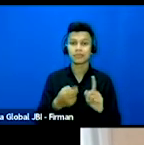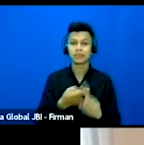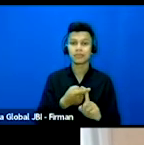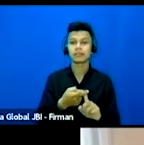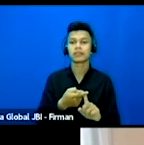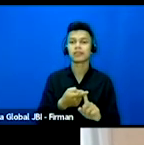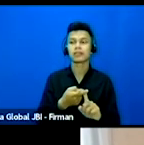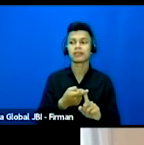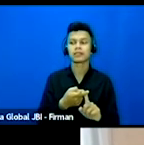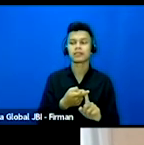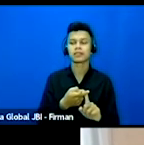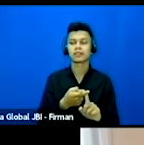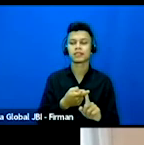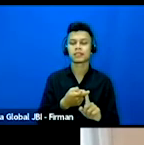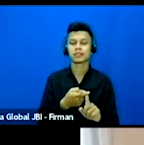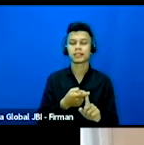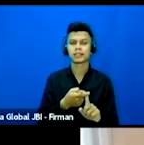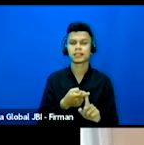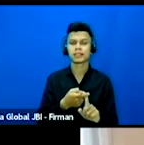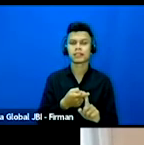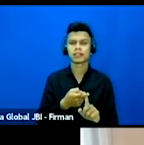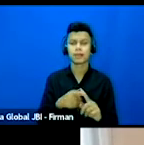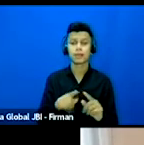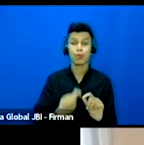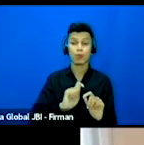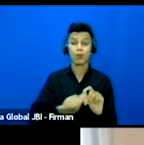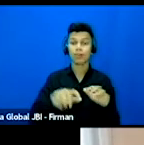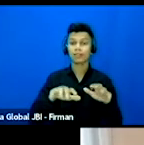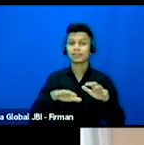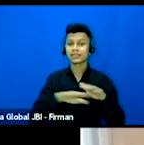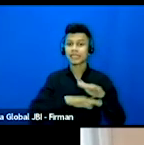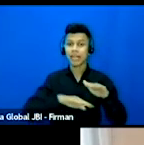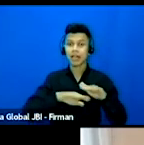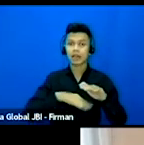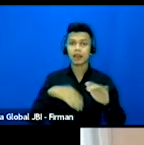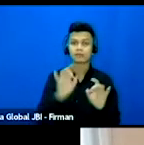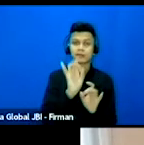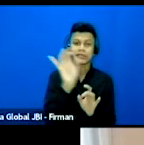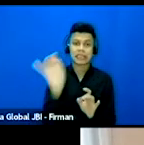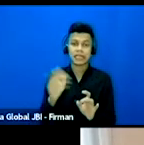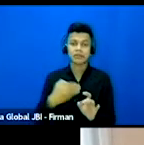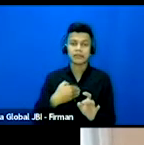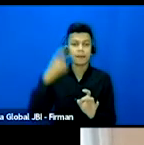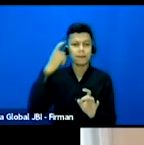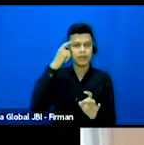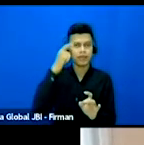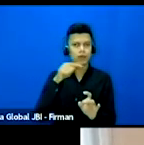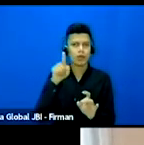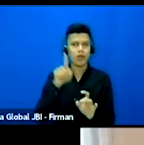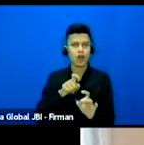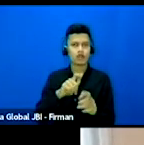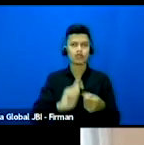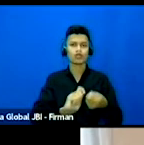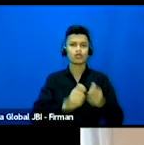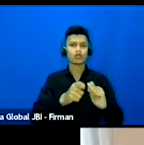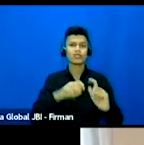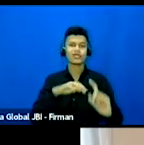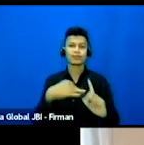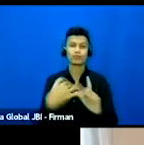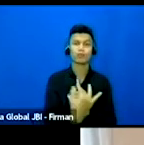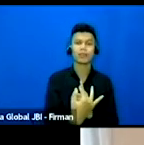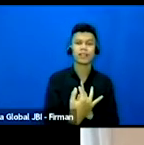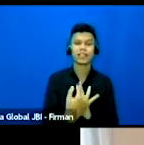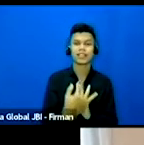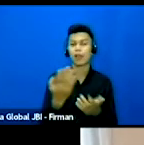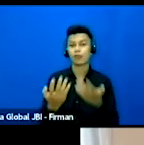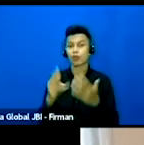ke yang membuat standarisasi dan sebagainya Saya kira mereka Harusnya juga lakukan uji publik juga kepada